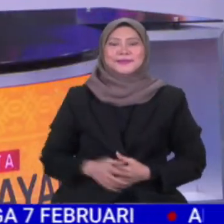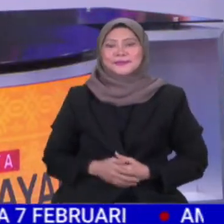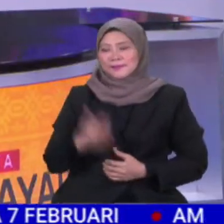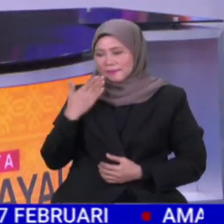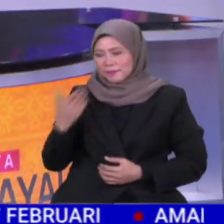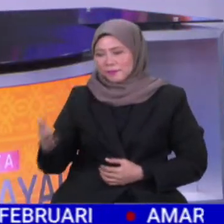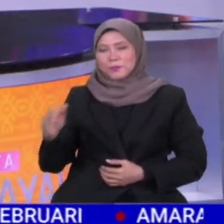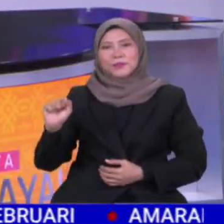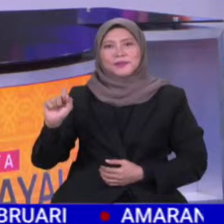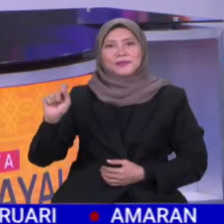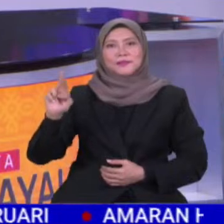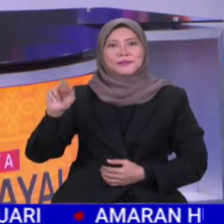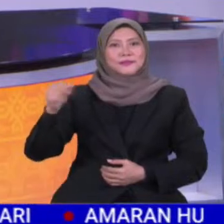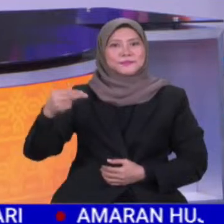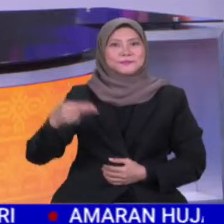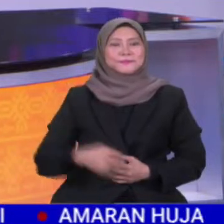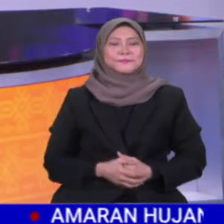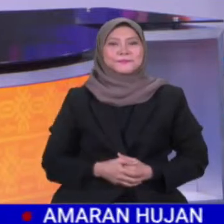Terima kasih Atira.